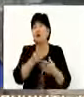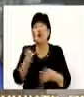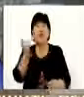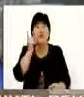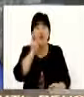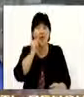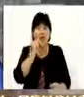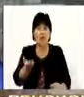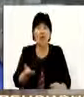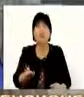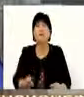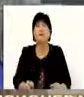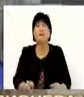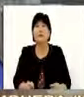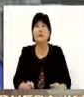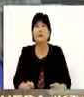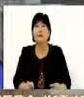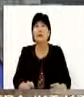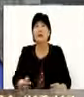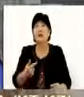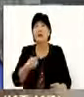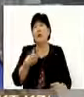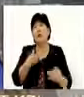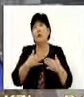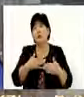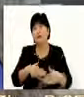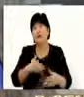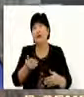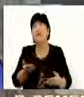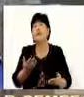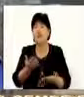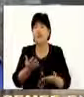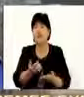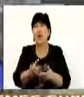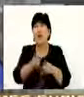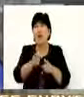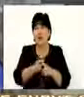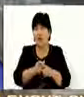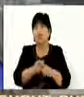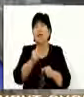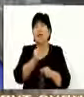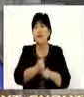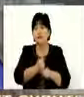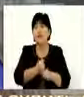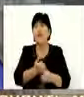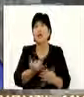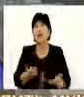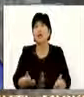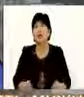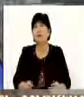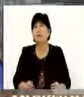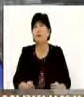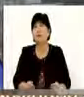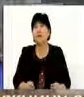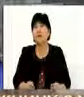телефона я удовлетворена они не обещали сделали а